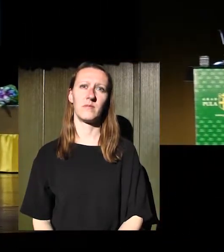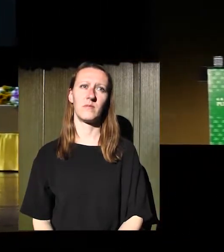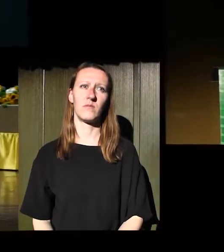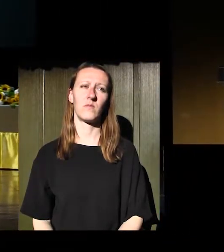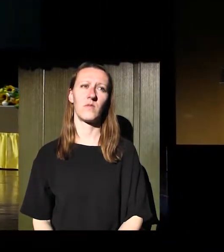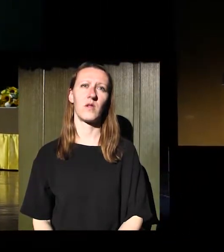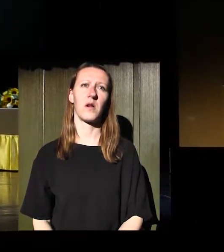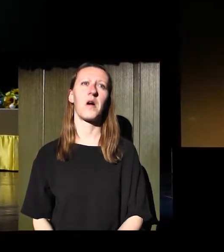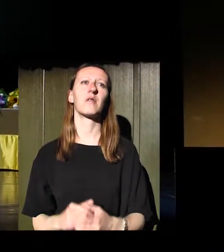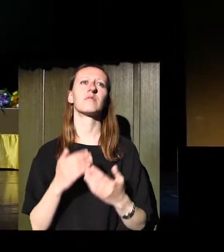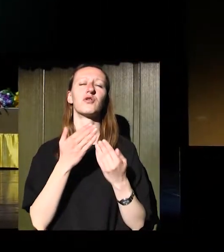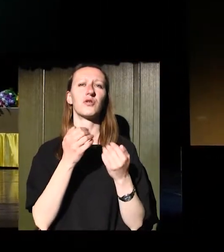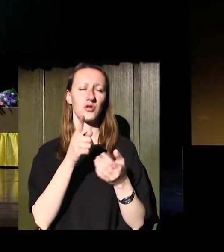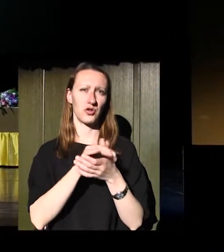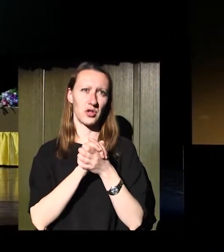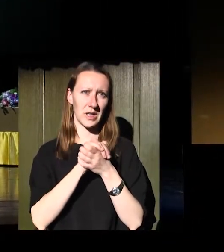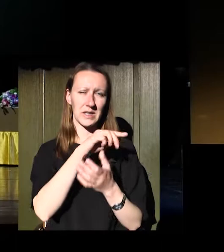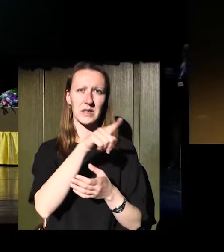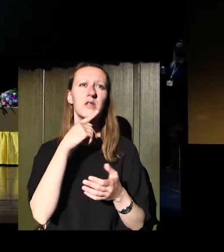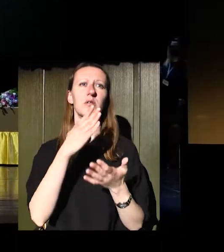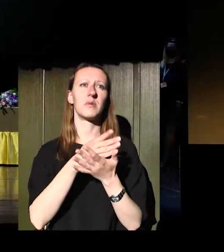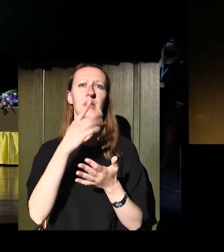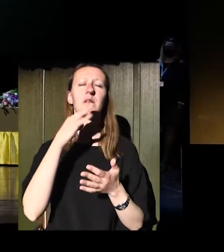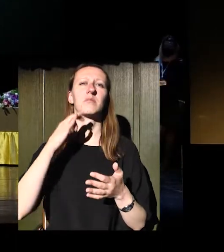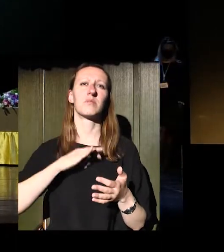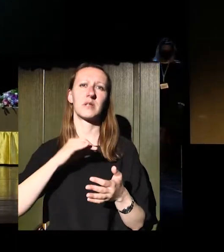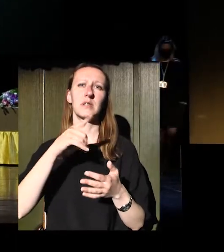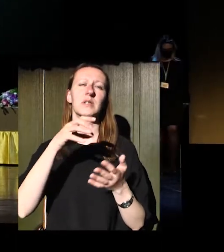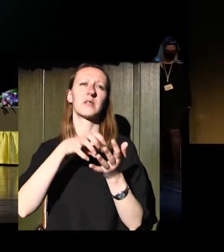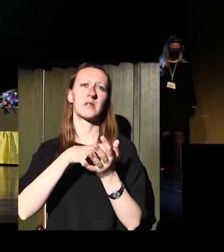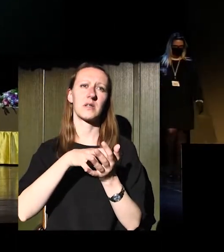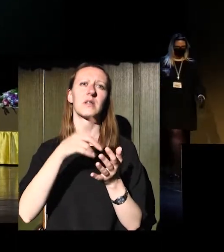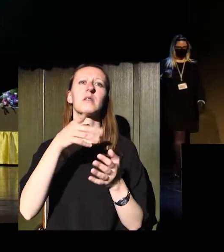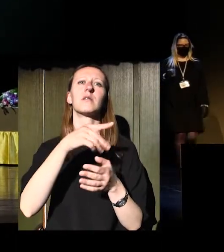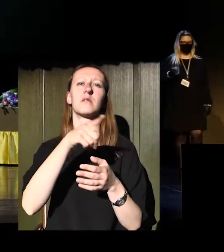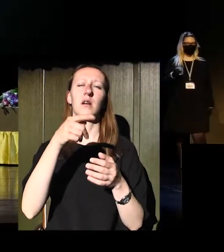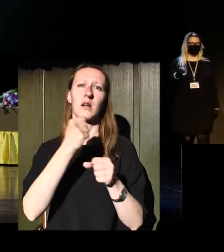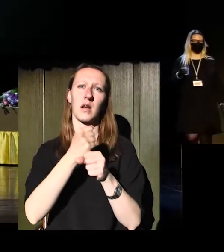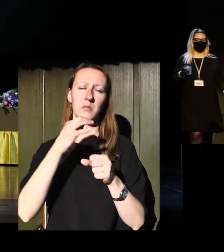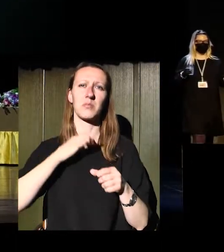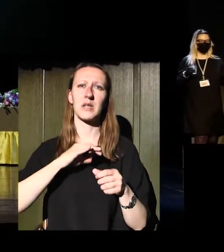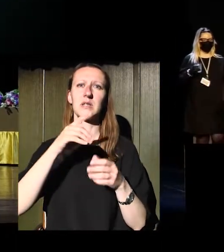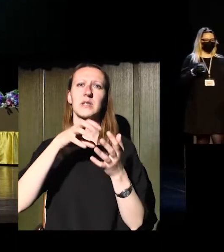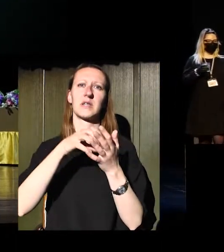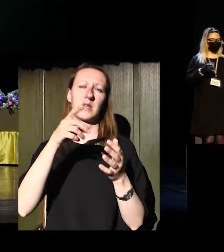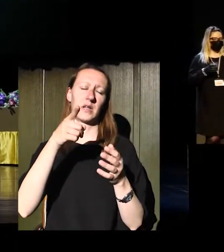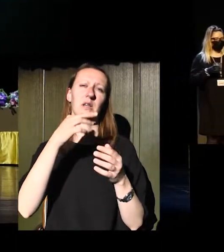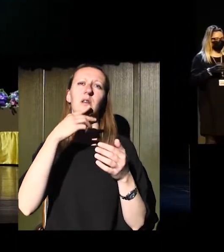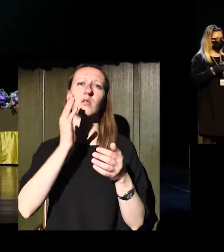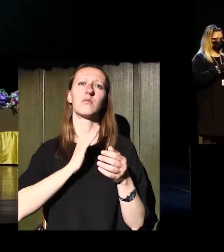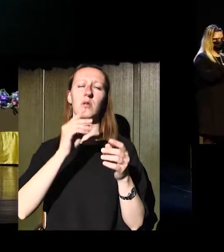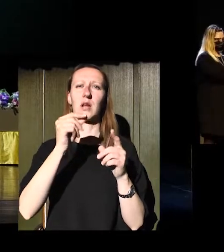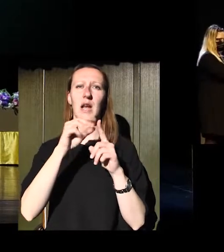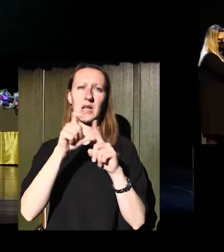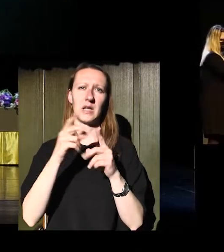A porgere gli auguri in occasione della giornata della città sarà anche il vicepresidente della regione, facente funzione presidente della regione,